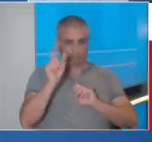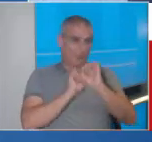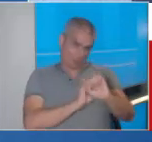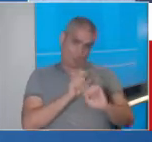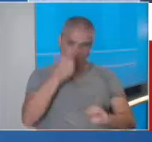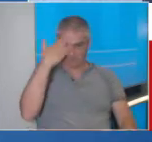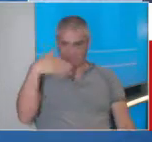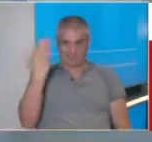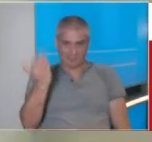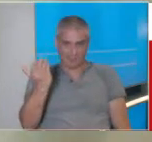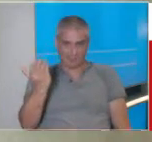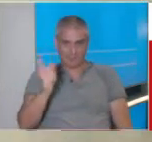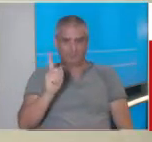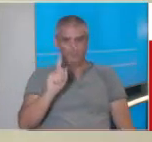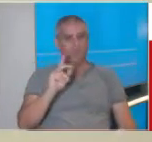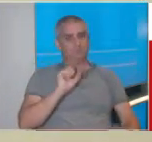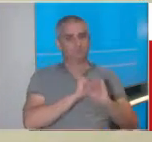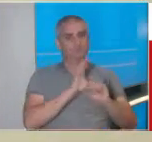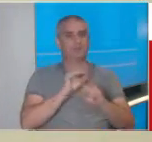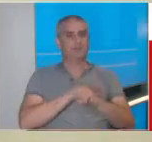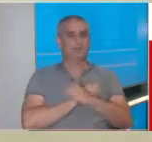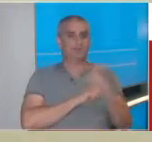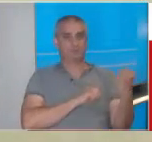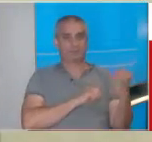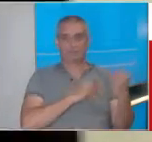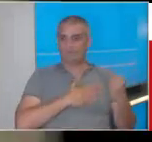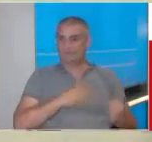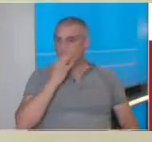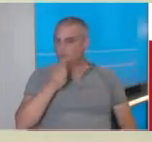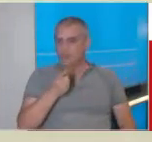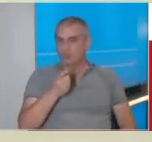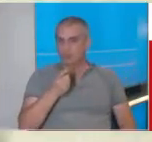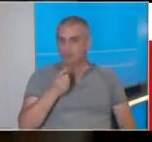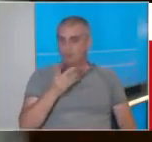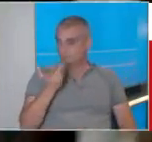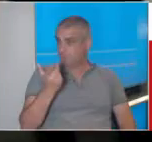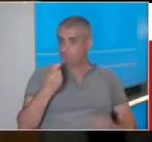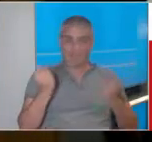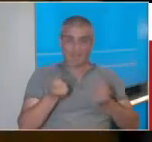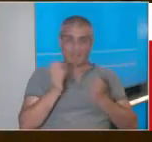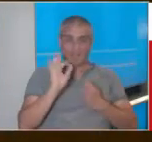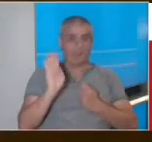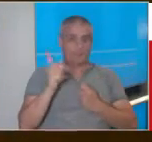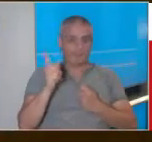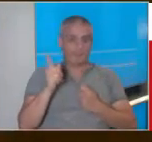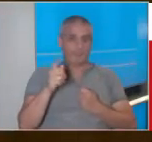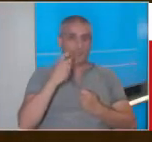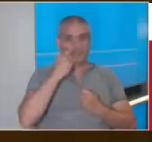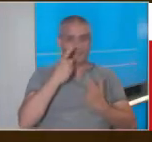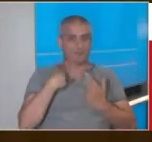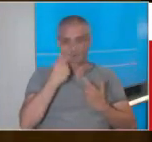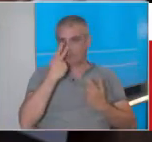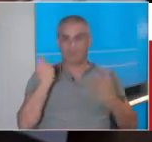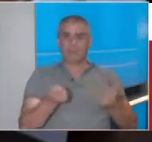ואתה ידוע הרי כמי שמזוהה יותר עם השמאל, ואני רוצה לשאול אותך, האם הקמפיין הזה של נתניהו ושל אריה דרעי, שאנחנו